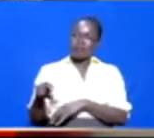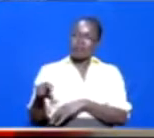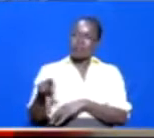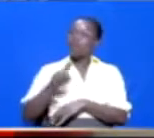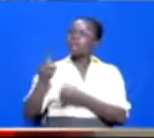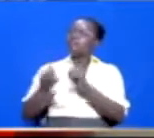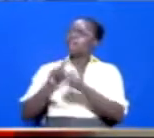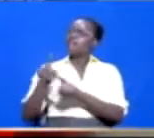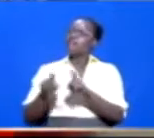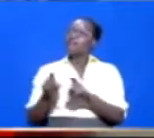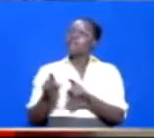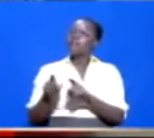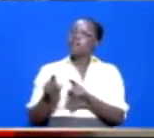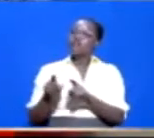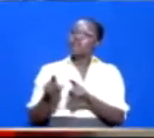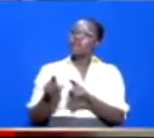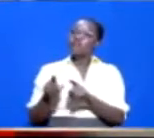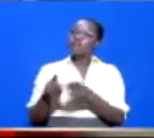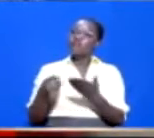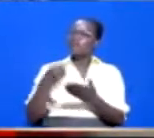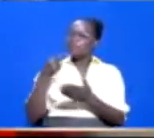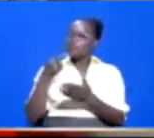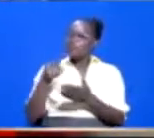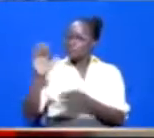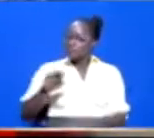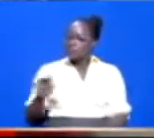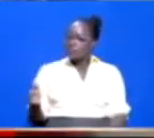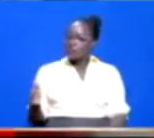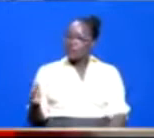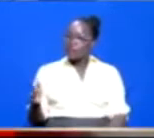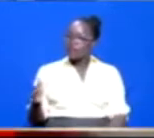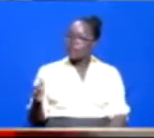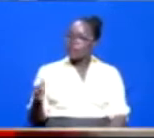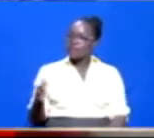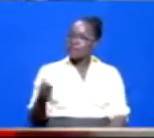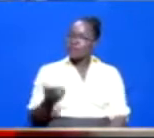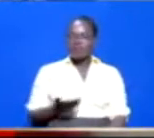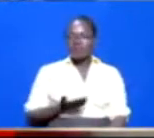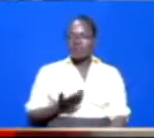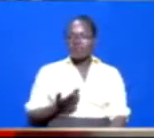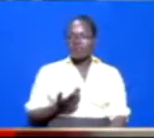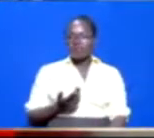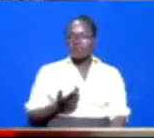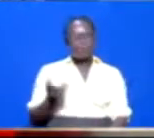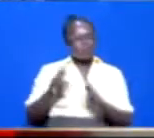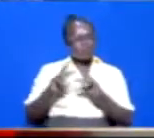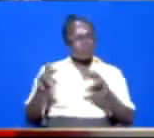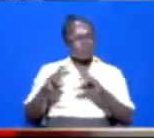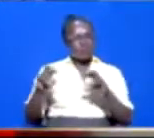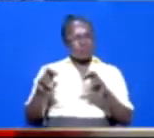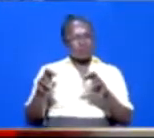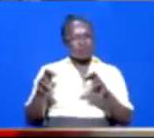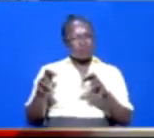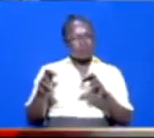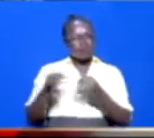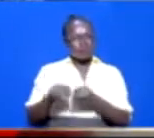swali kuhusu zile walikuwa kisema pale bungeni wakati walikuwa bunge. So hiyo ni uchunguzi ambao wamefanya, na nafikiri